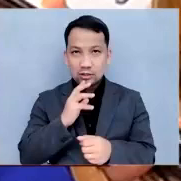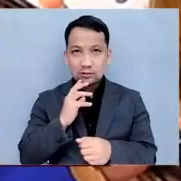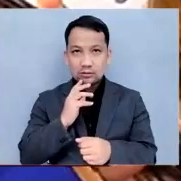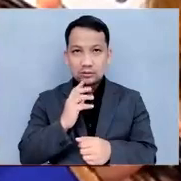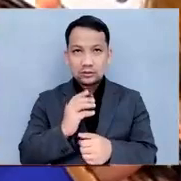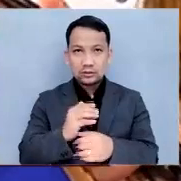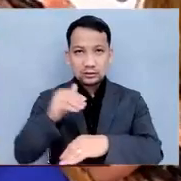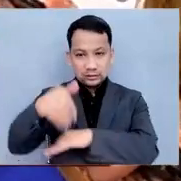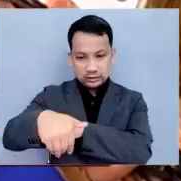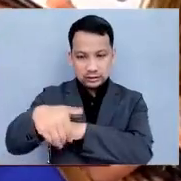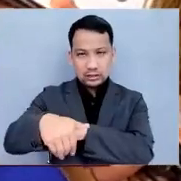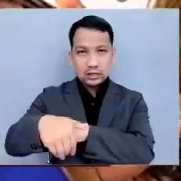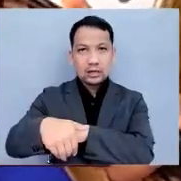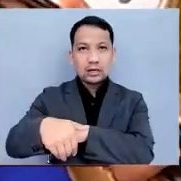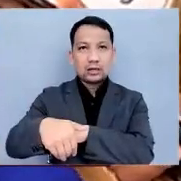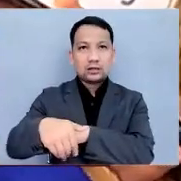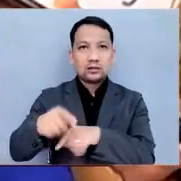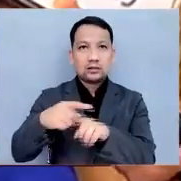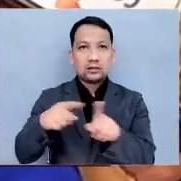No?